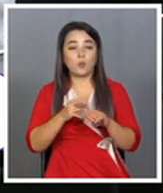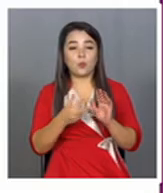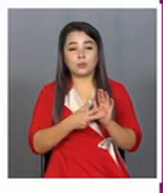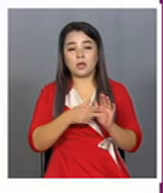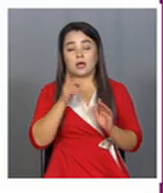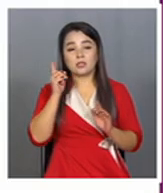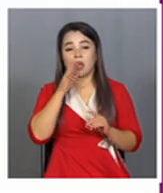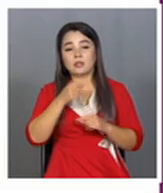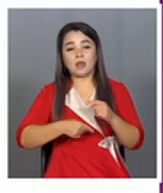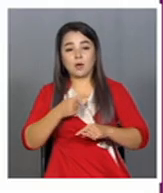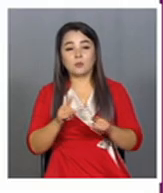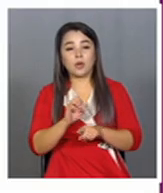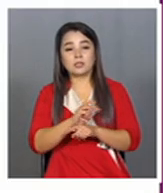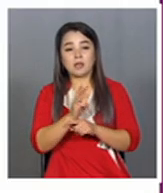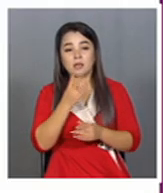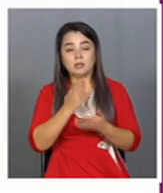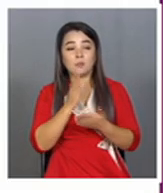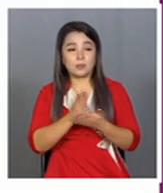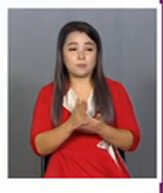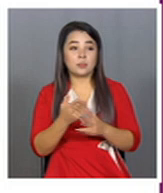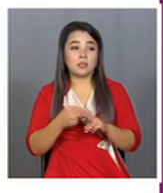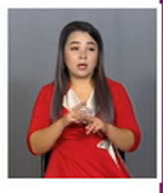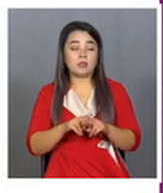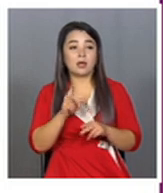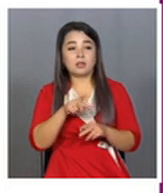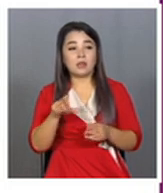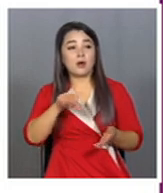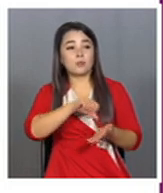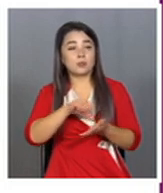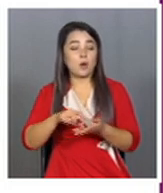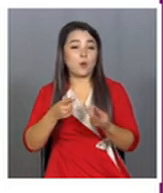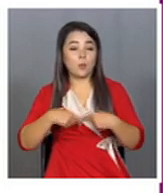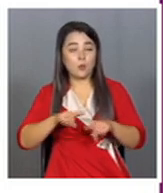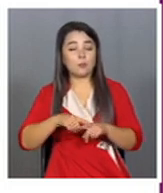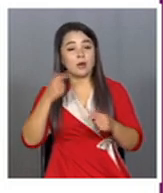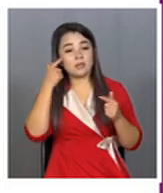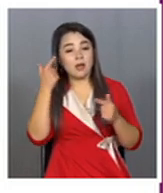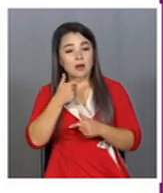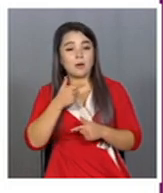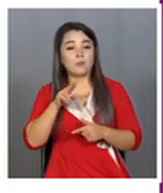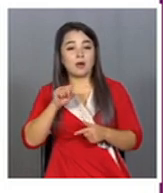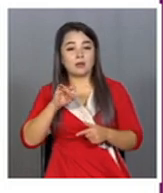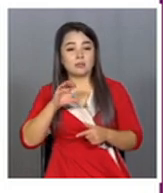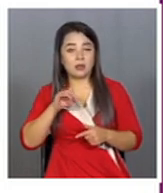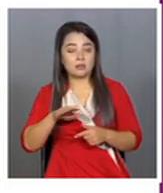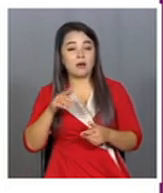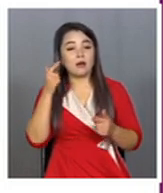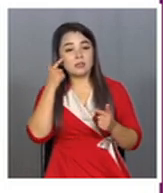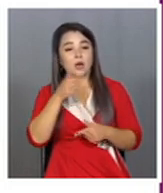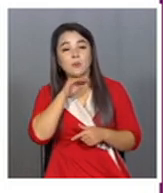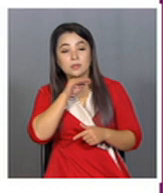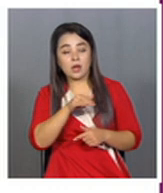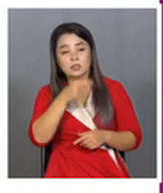дейінгі кезеңді қамтиды. Зиялы қауым қоғамда ақыл парасат, ғылым,